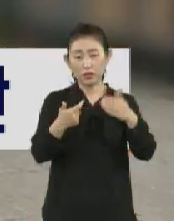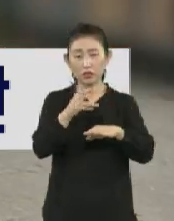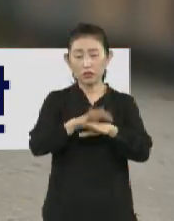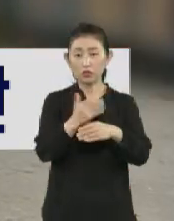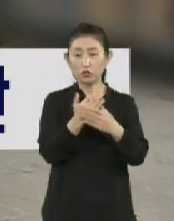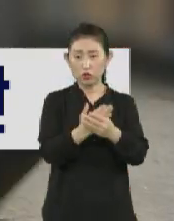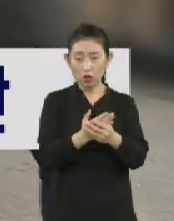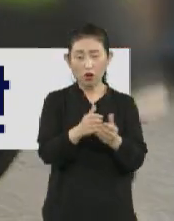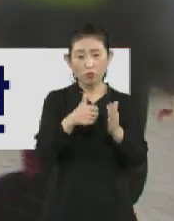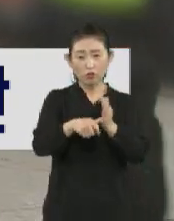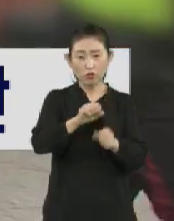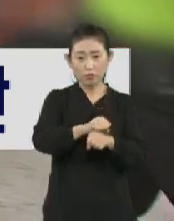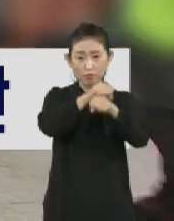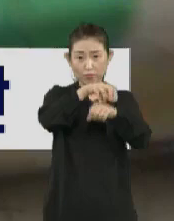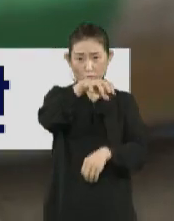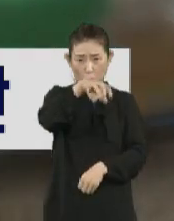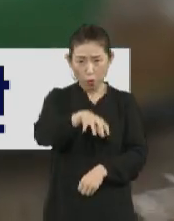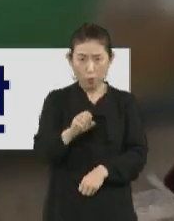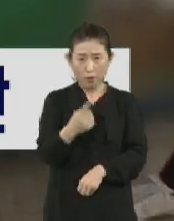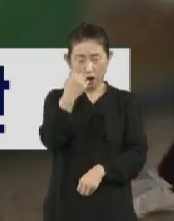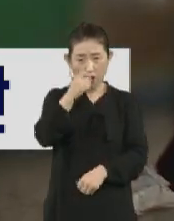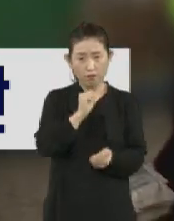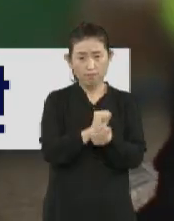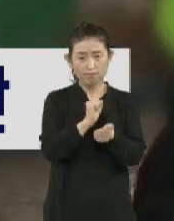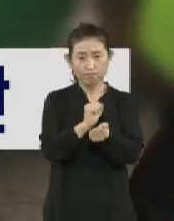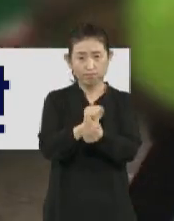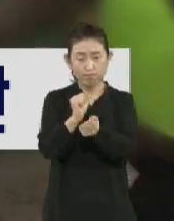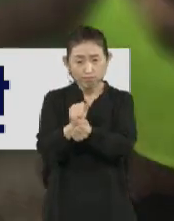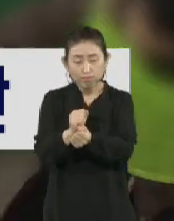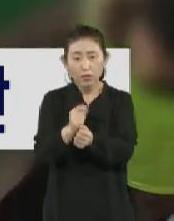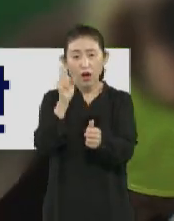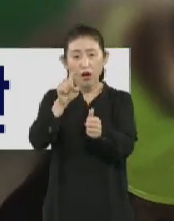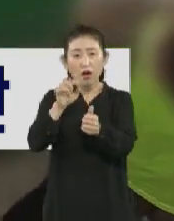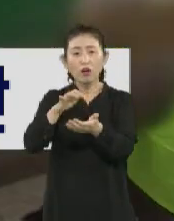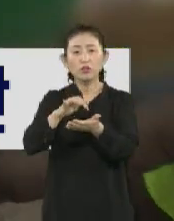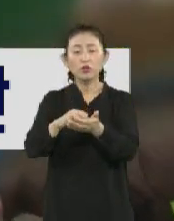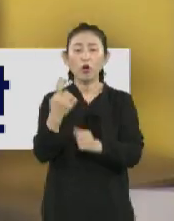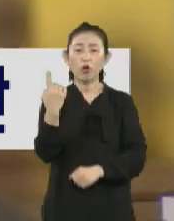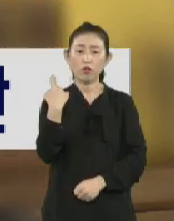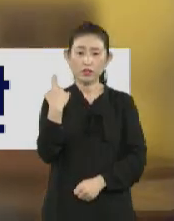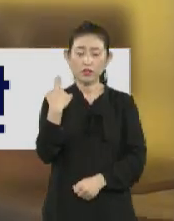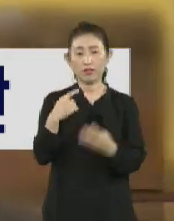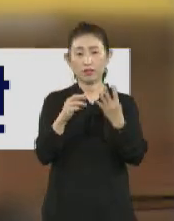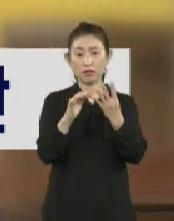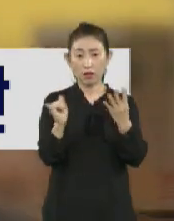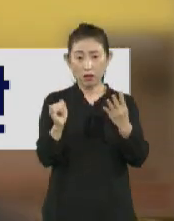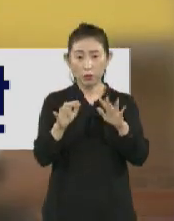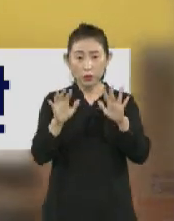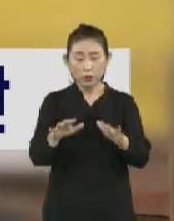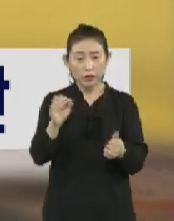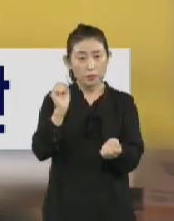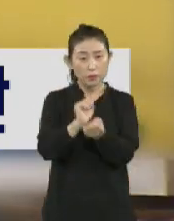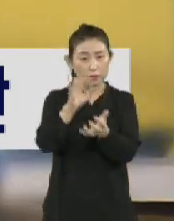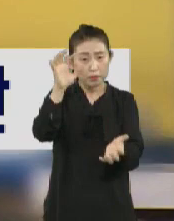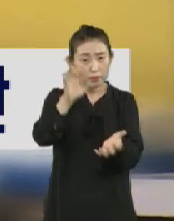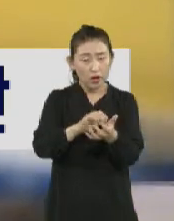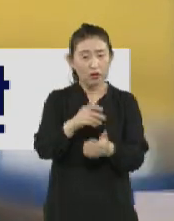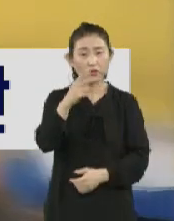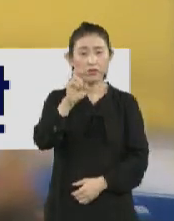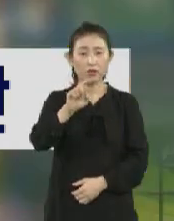대전 유성구의 한 택배회사에서 시작된 연쇄 감염의 확진자가 어제 직원 등 4명을 비롯해 지금까지